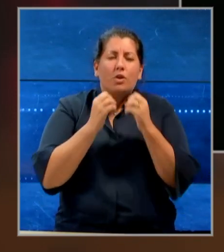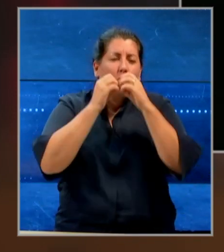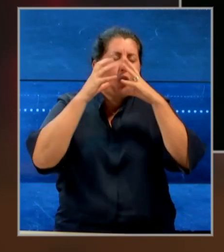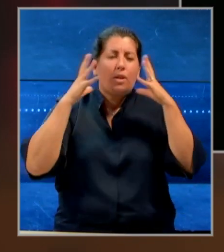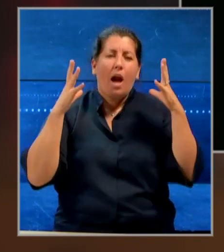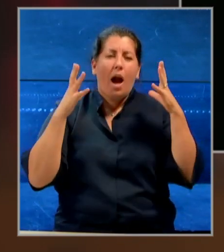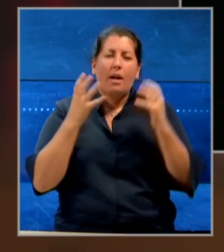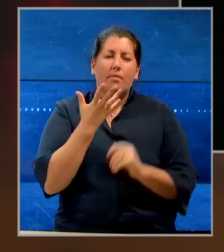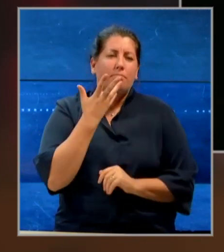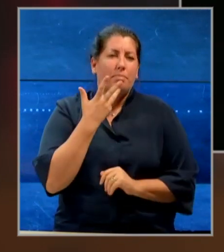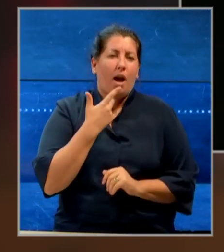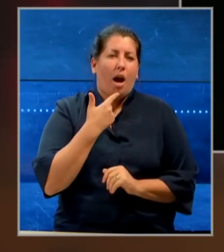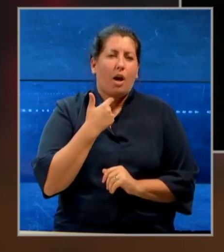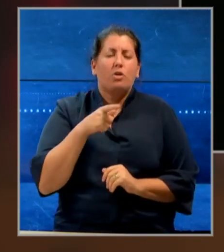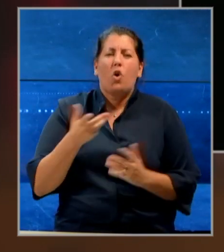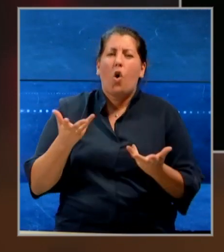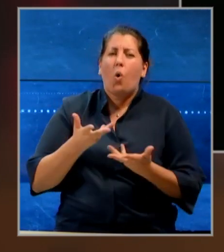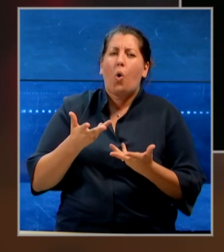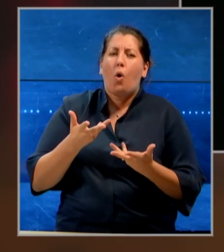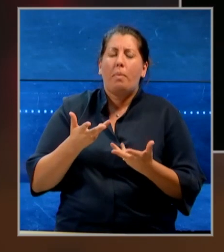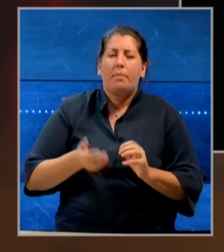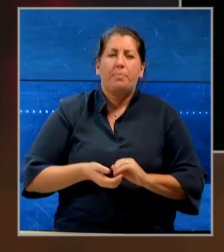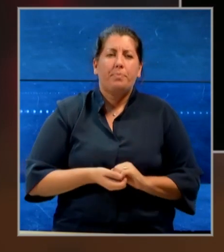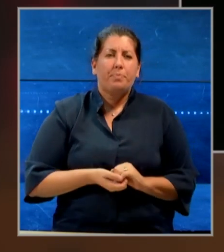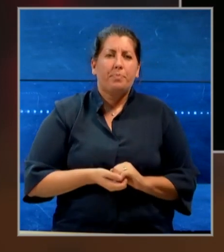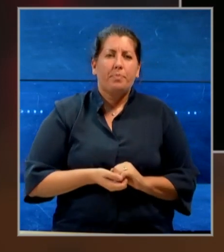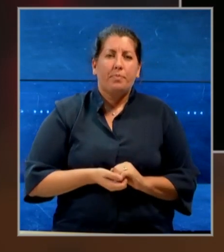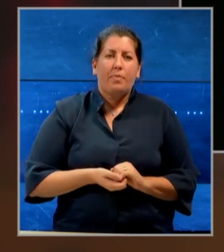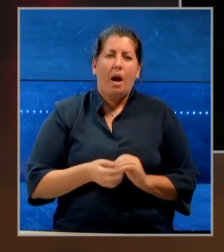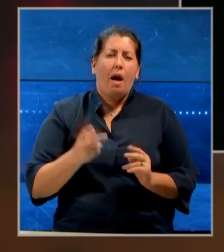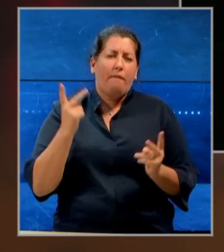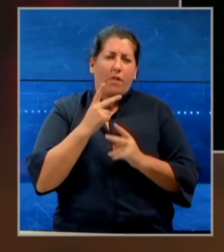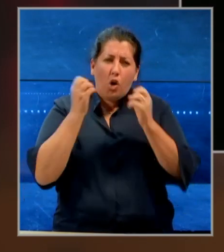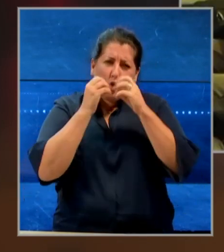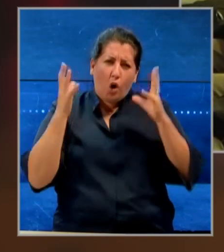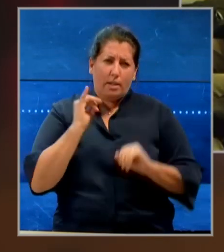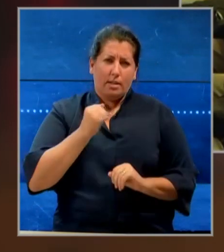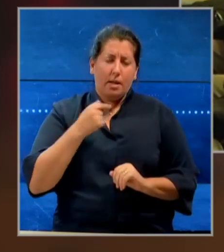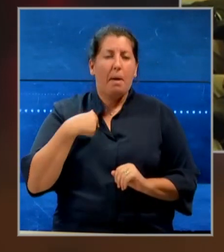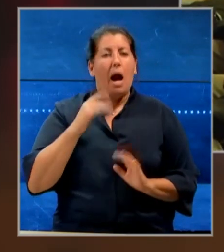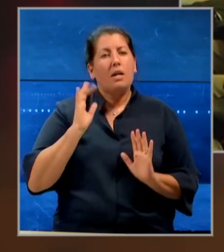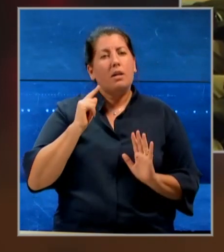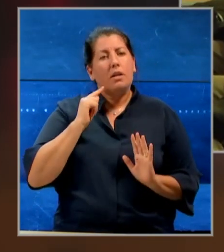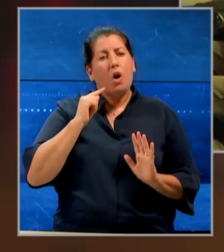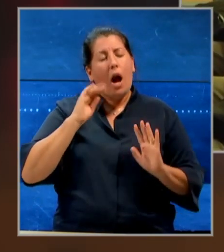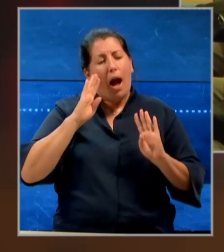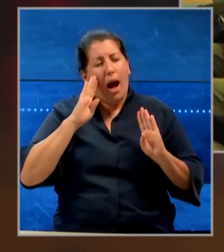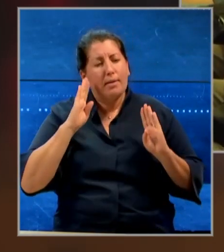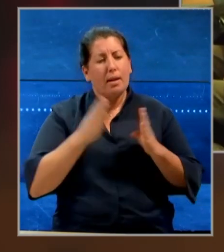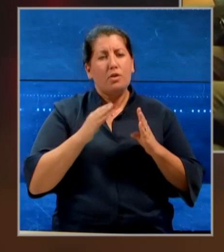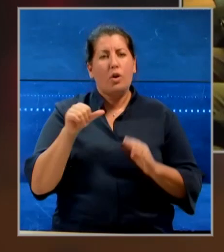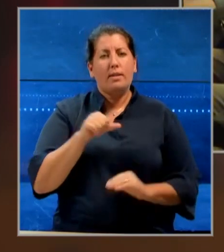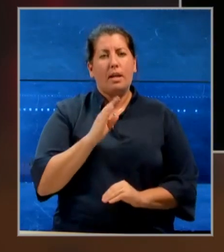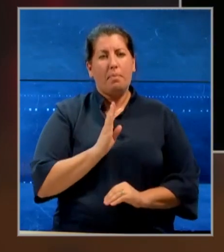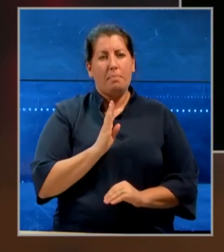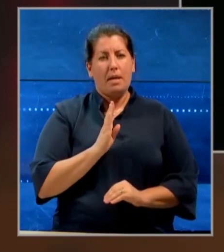dei valori, di avere una buona squadra. È anche pur vero che devo mettere l'attenzione dalla Serie B, cioè nel senso che la Serie B ti bastano